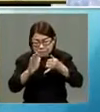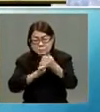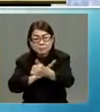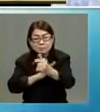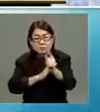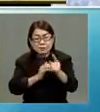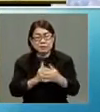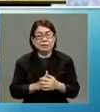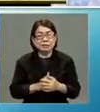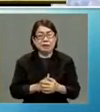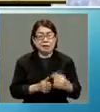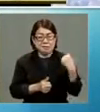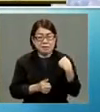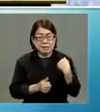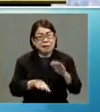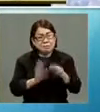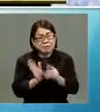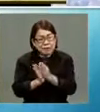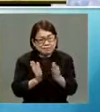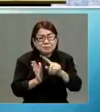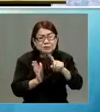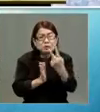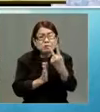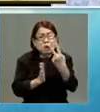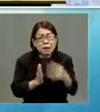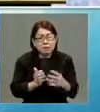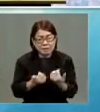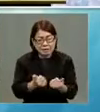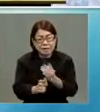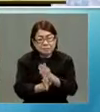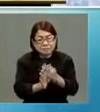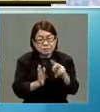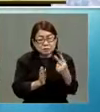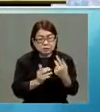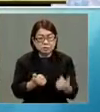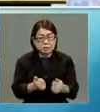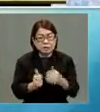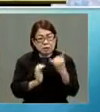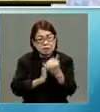ผ่านไปประมาณสัก2ชั่วโมงเนี่ยนะครับอยู่ที่